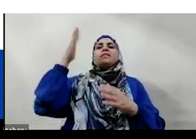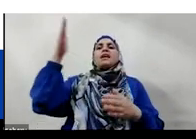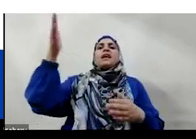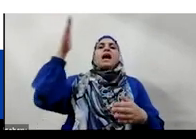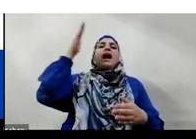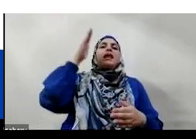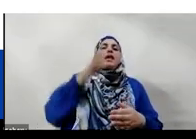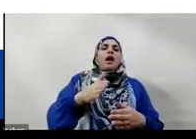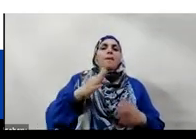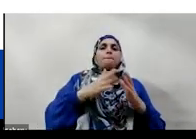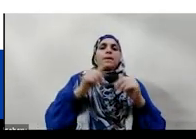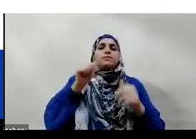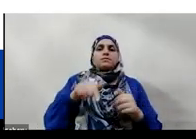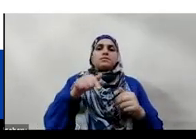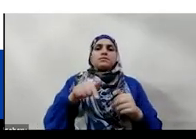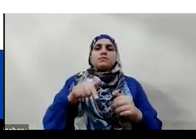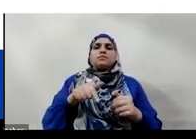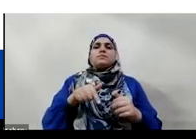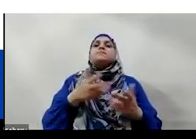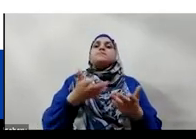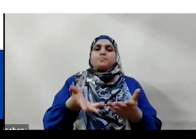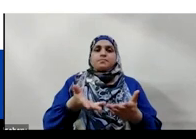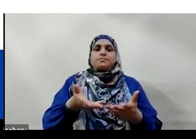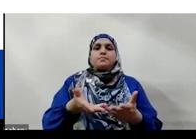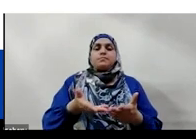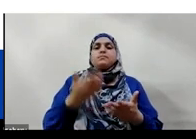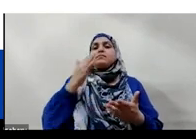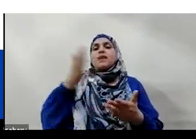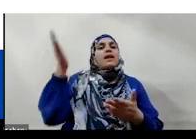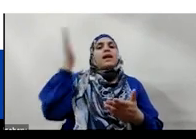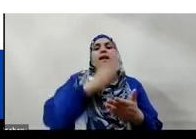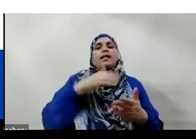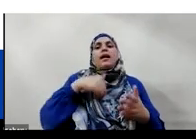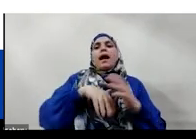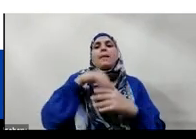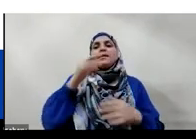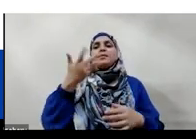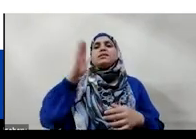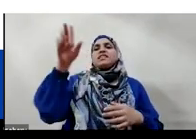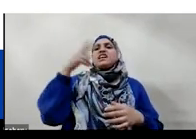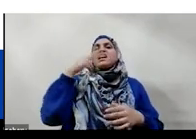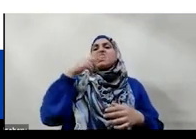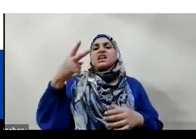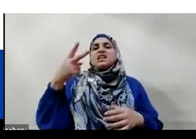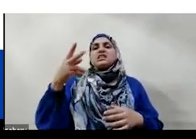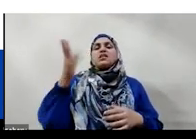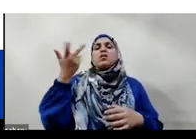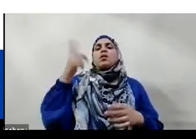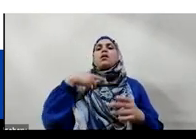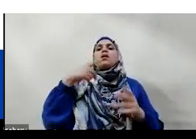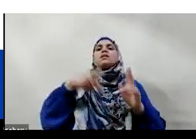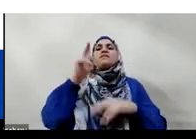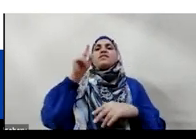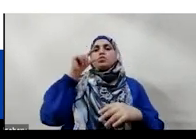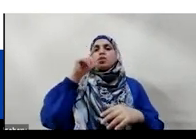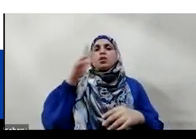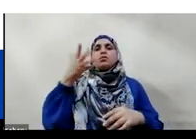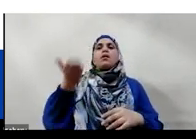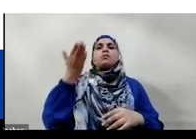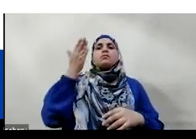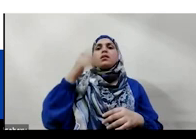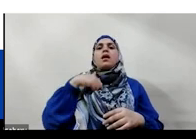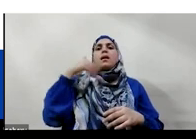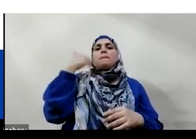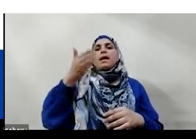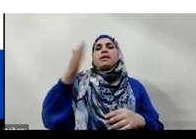ارجع ايا كانت المدة اللي أنا هقعدها في أمريكا سنتين، ولا لو أنا بسافر على PhD هتبقى أكتر، بعد ما